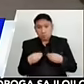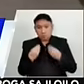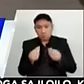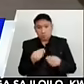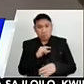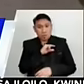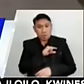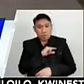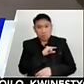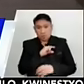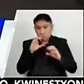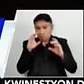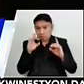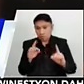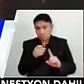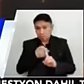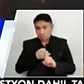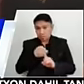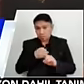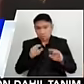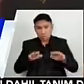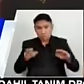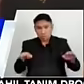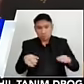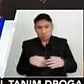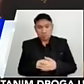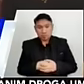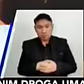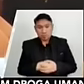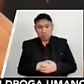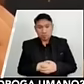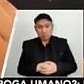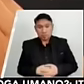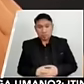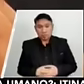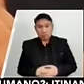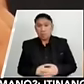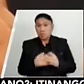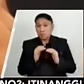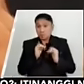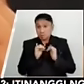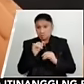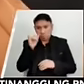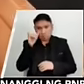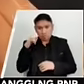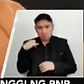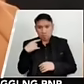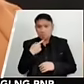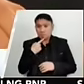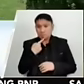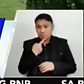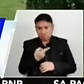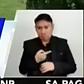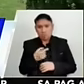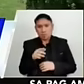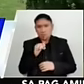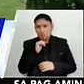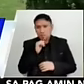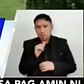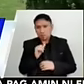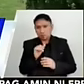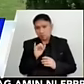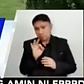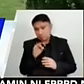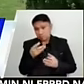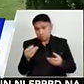edukasyon ang bawat batang Pilipino. Baka imposibleng tanggihan yung pag-iing. Sa isang panayam kahapon, nauna nang sinabi ni Angara na hindi siya tatanggi sakaling alokin